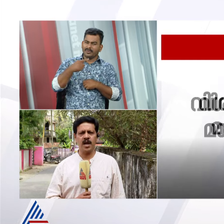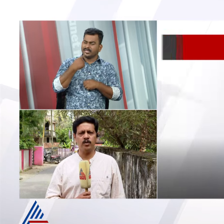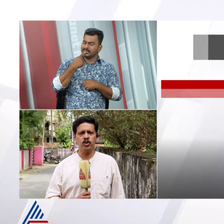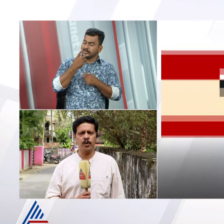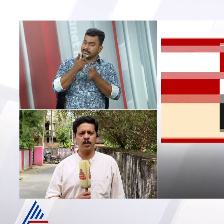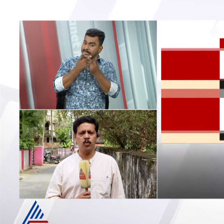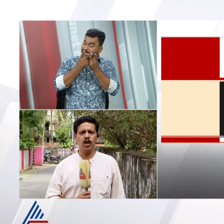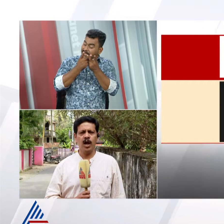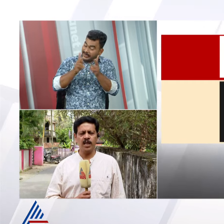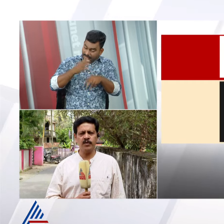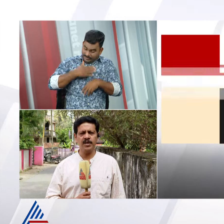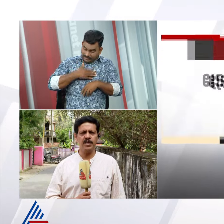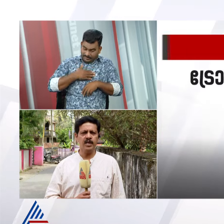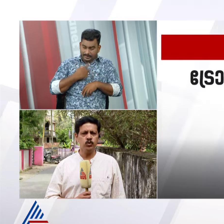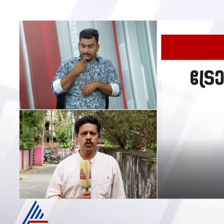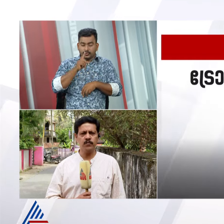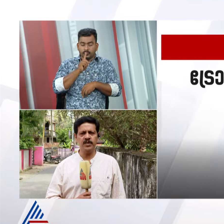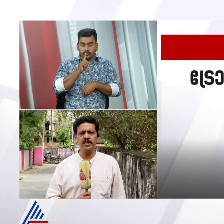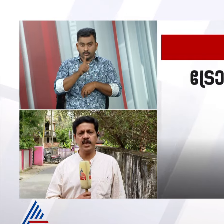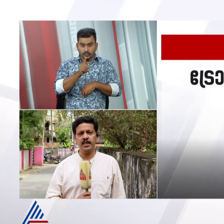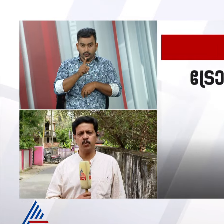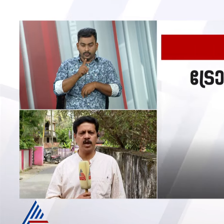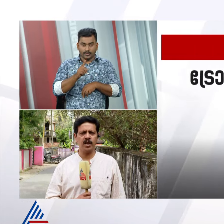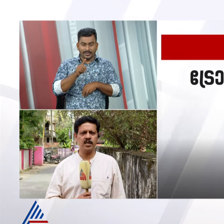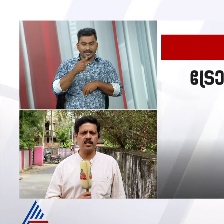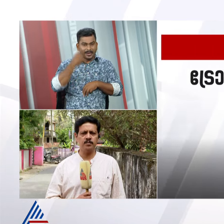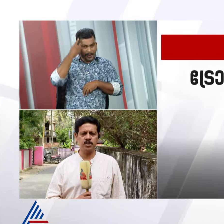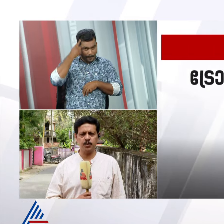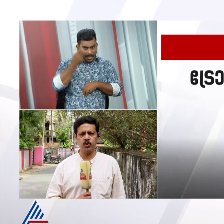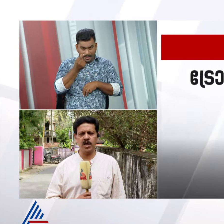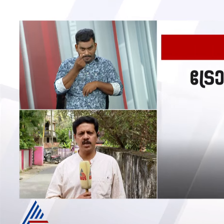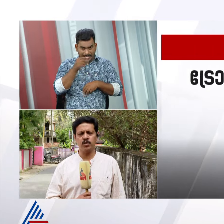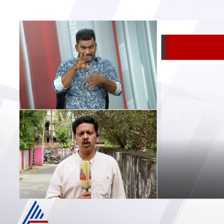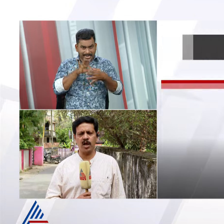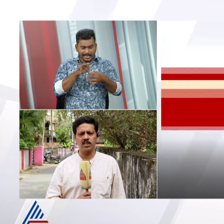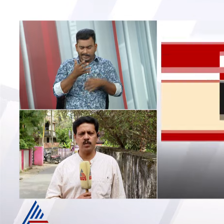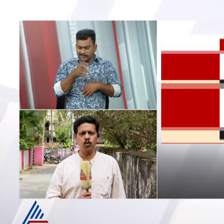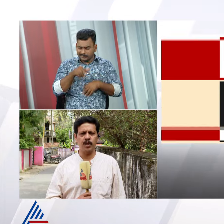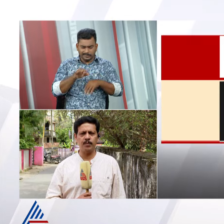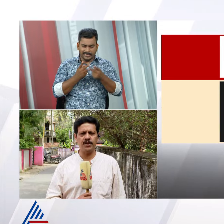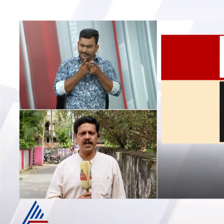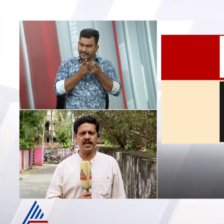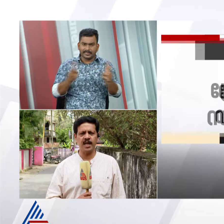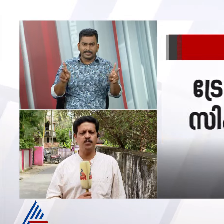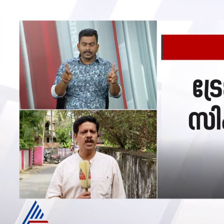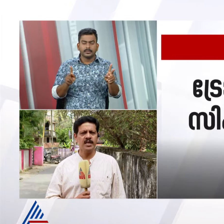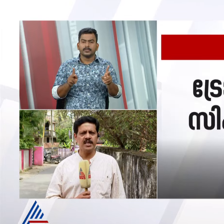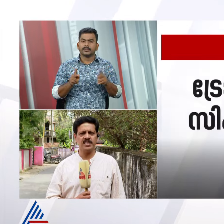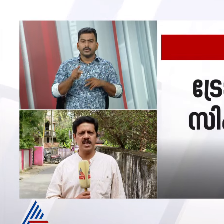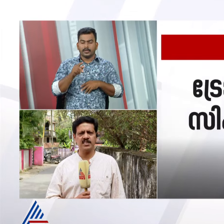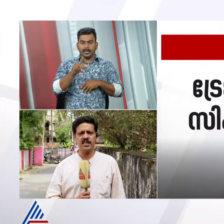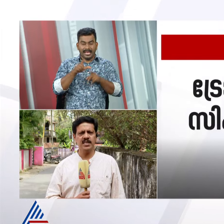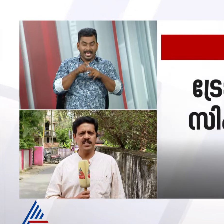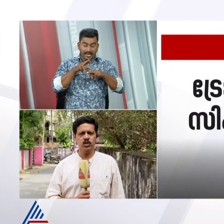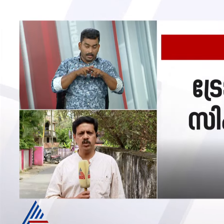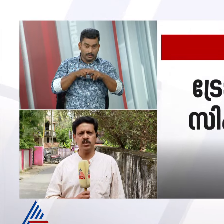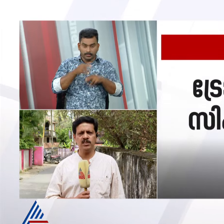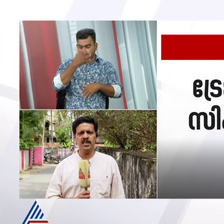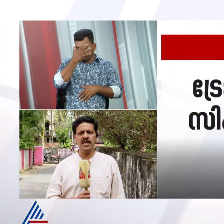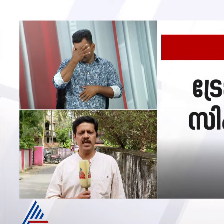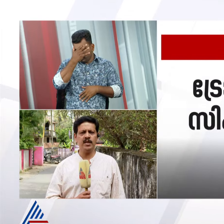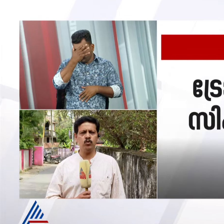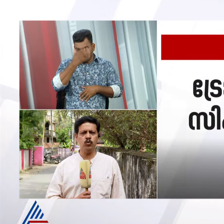പൂർണ്ണമായും തെറ്റായിരുന്നു എന്ന് പറയുമ്പോൾ അതുവഴി യു ഡി എഫിന് നേട്ടമുണ്ടാക്കാൻ അദ്ദേഹം ശ്രമിക്കുകയാണ് എന്നുള്ള ആക്ഷേപവും ബലപ്പെടുകയാണ്. ഏതായാലും കൃഷ്ണദാസ് ഈ